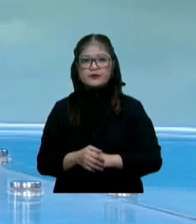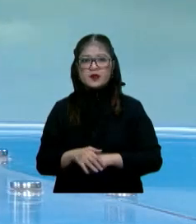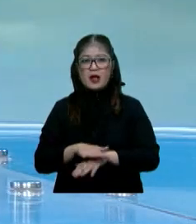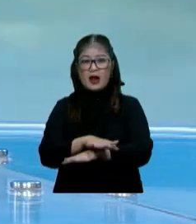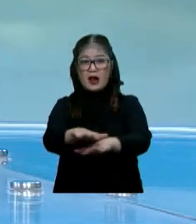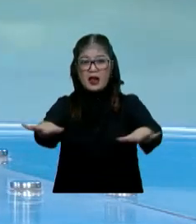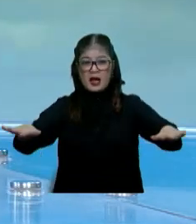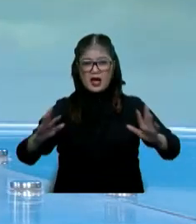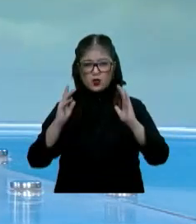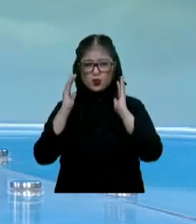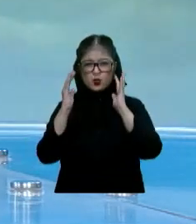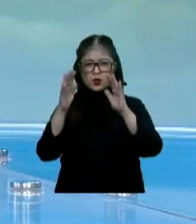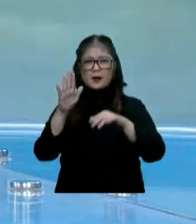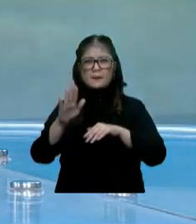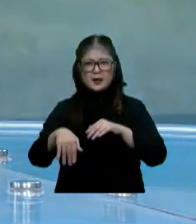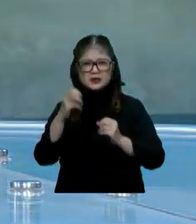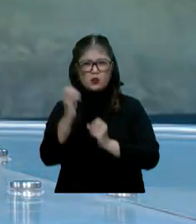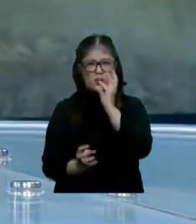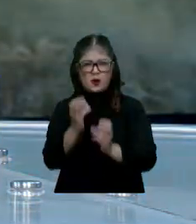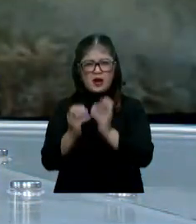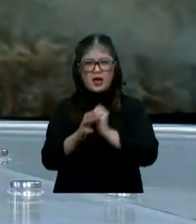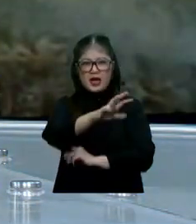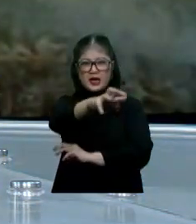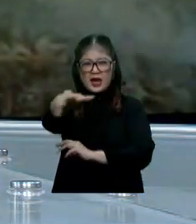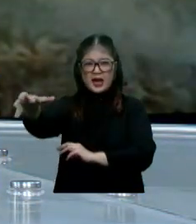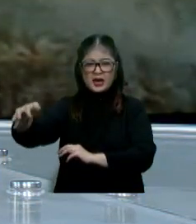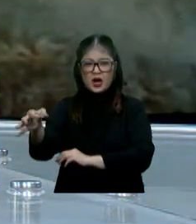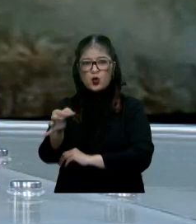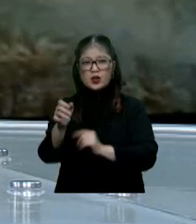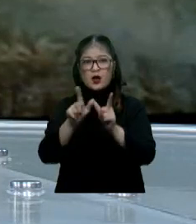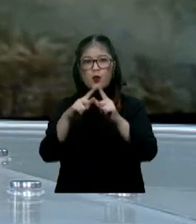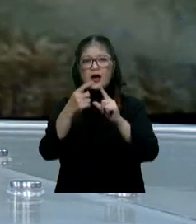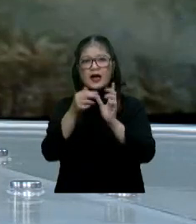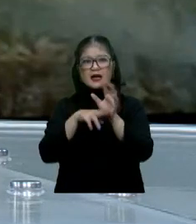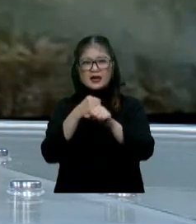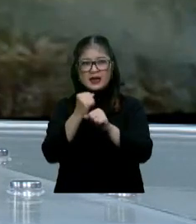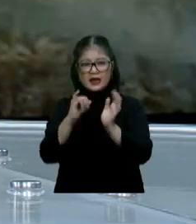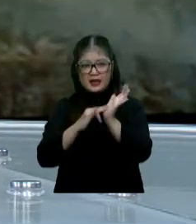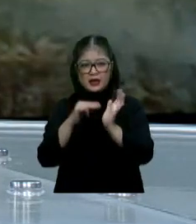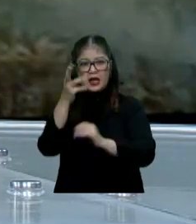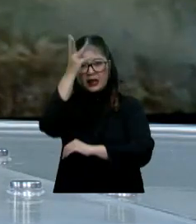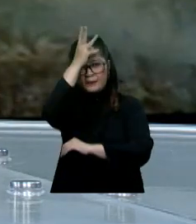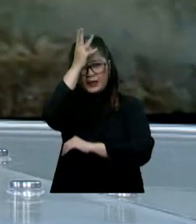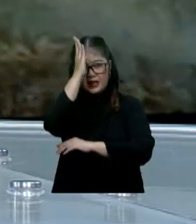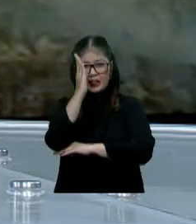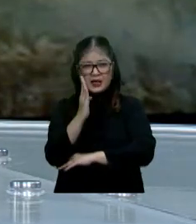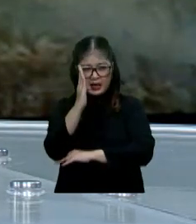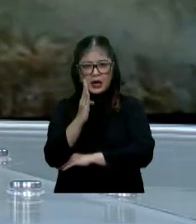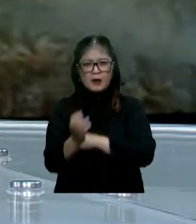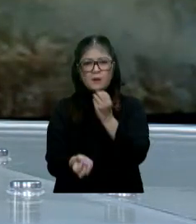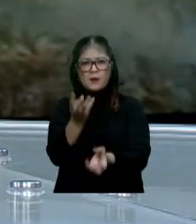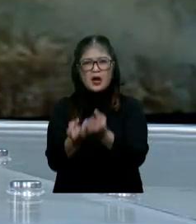Pemirsa, kebakaran lahan dan hutan masih terjadi di sejumlah daerah di Kota Waringin, Kalimantan Tengah. Kebakaran lahan bahkan telah